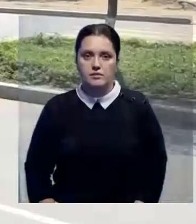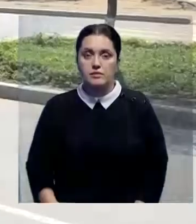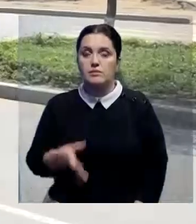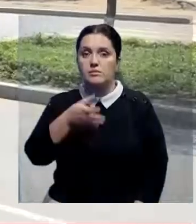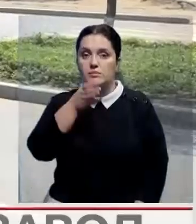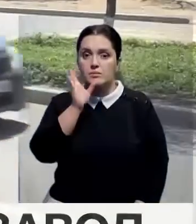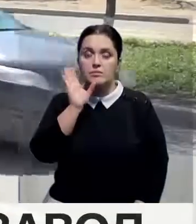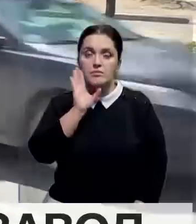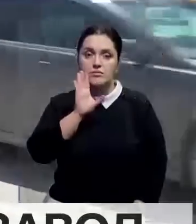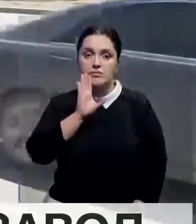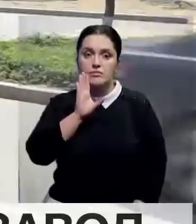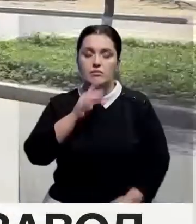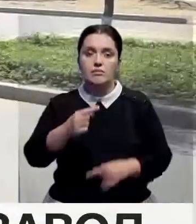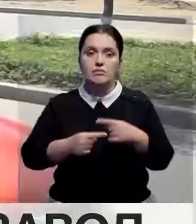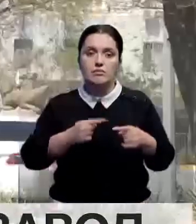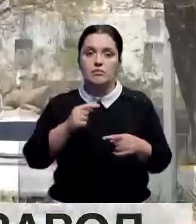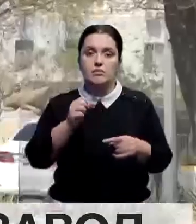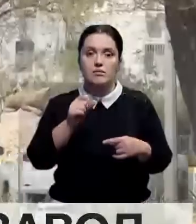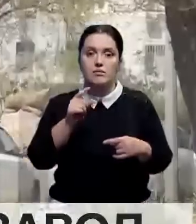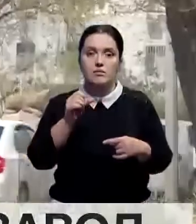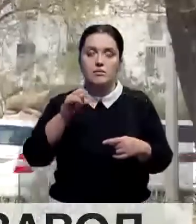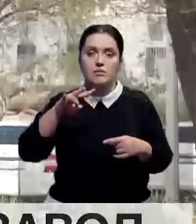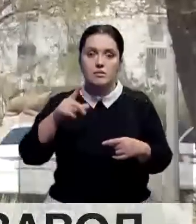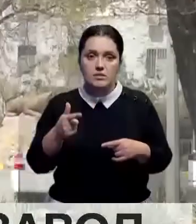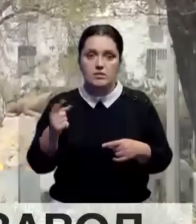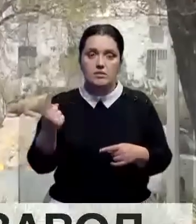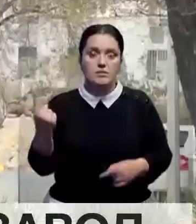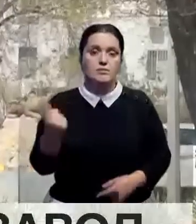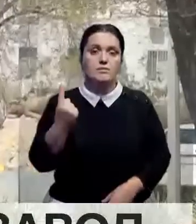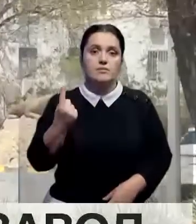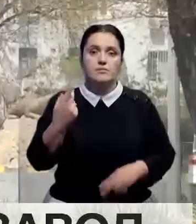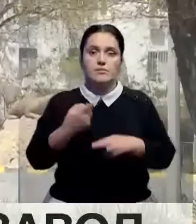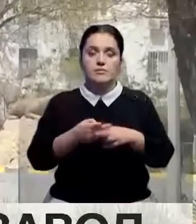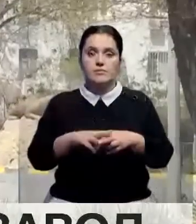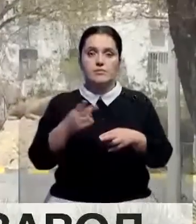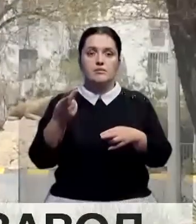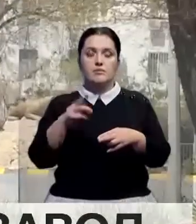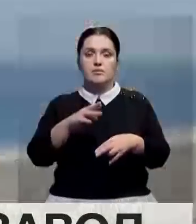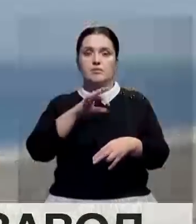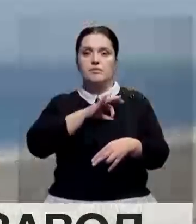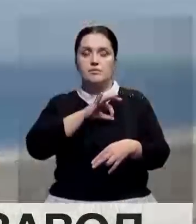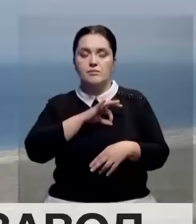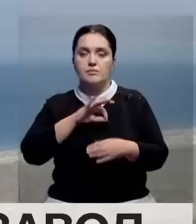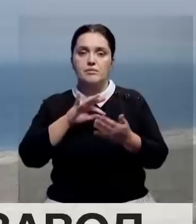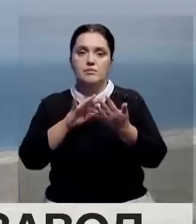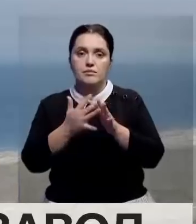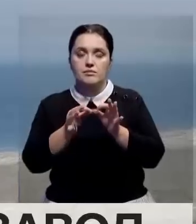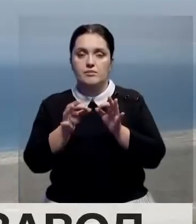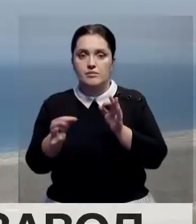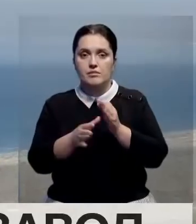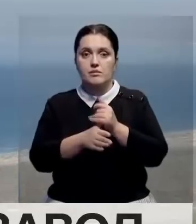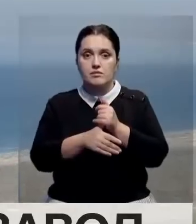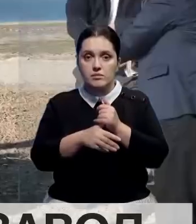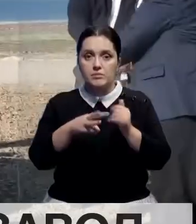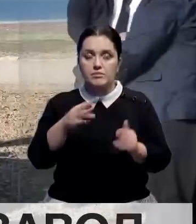Питьевая вода в Жанаузен поступает по водоводу Астрахань-Мангышлак. Это единственный централизованный источник для потребителей целого ряда населенных пунктов от Раусской и